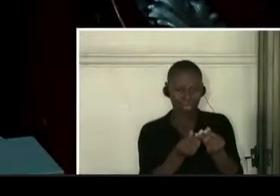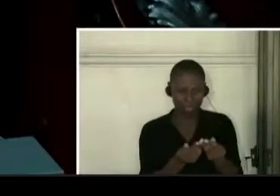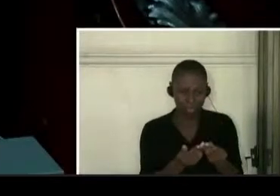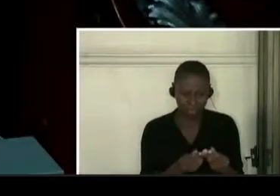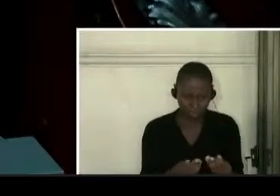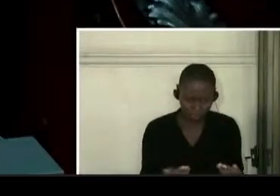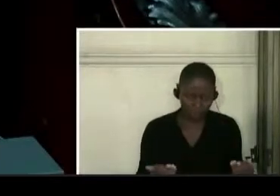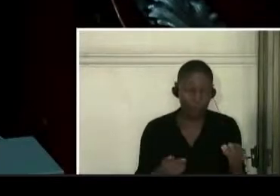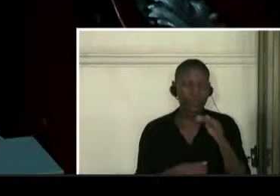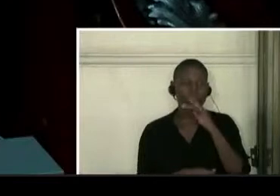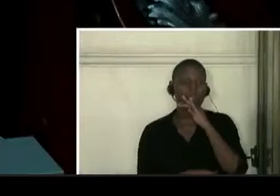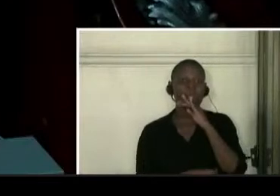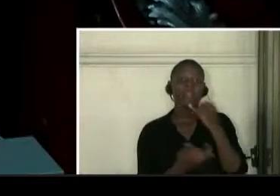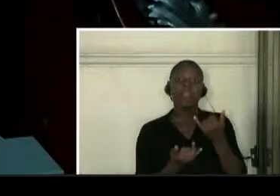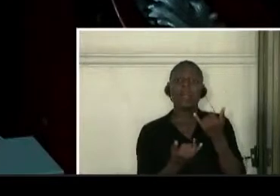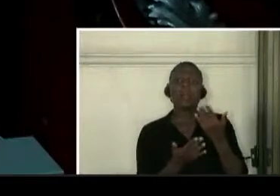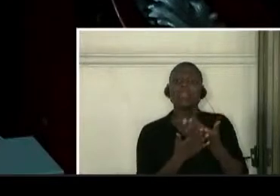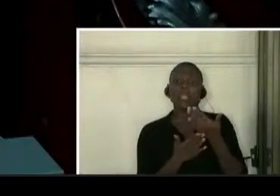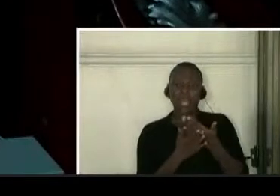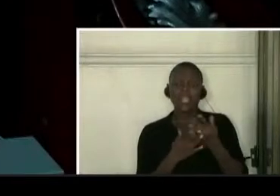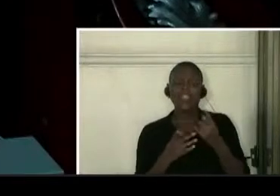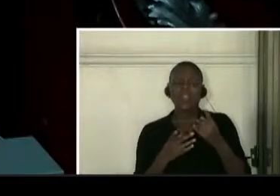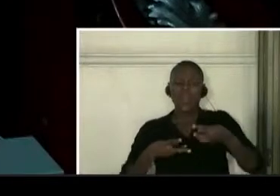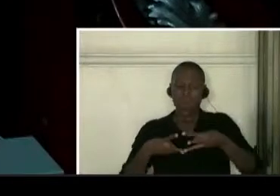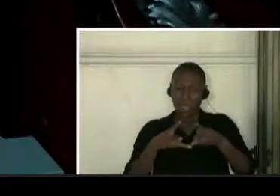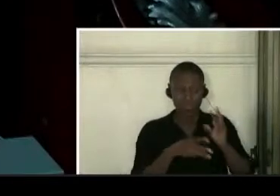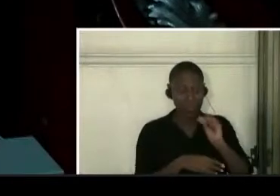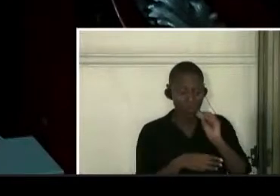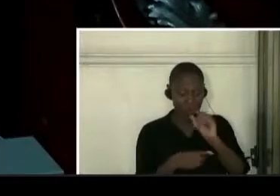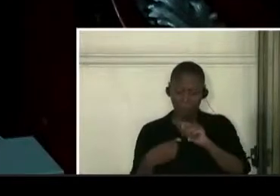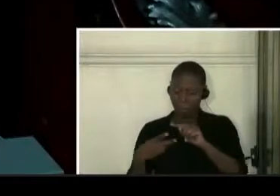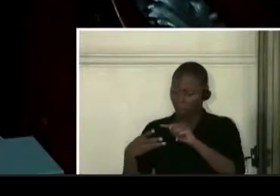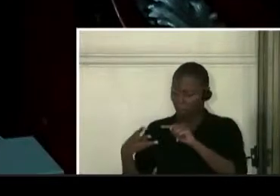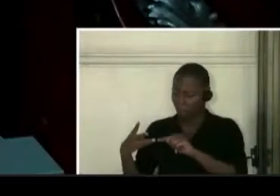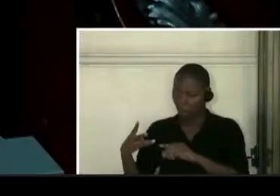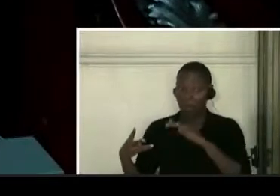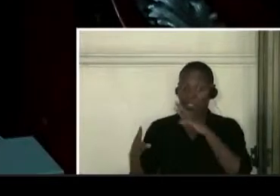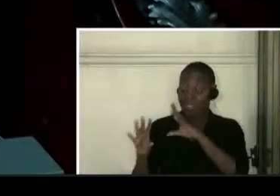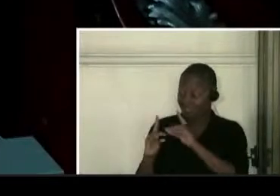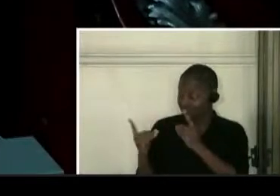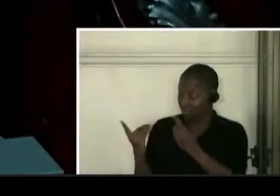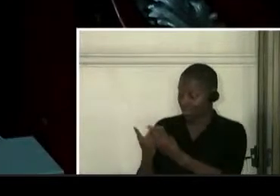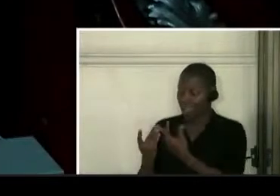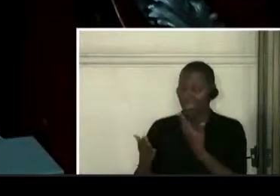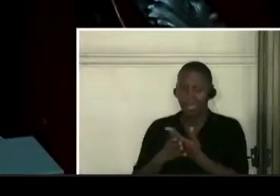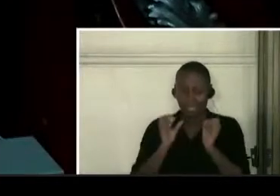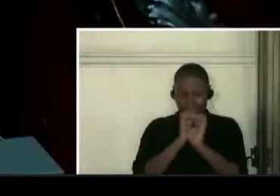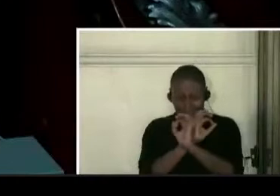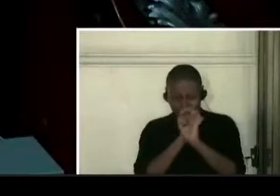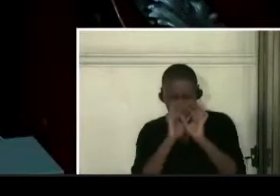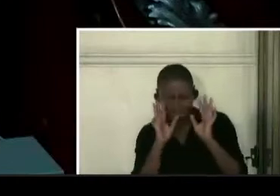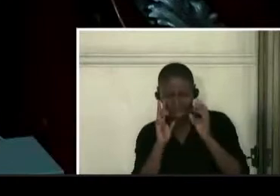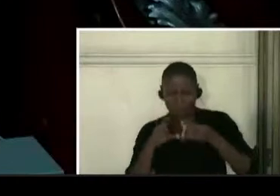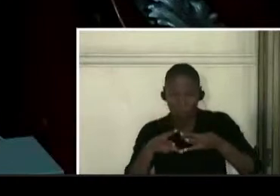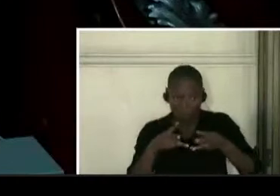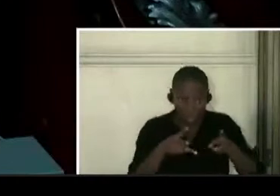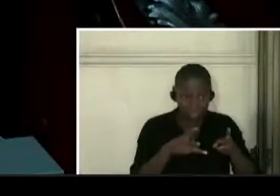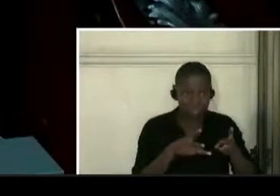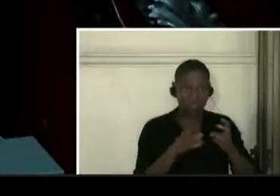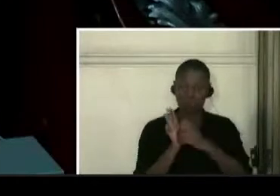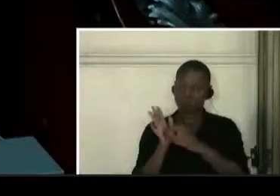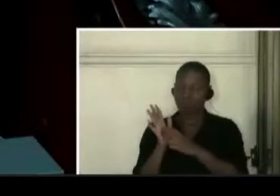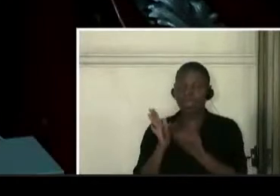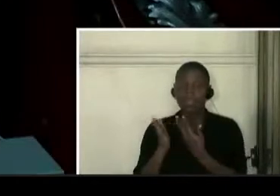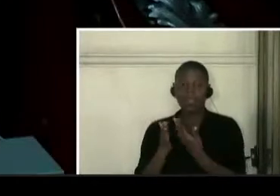ukuthi lezi zigameko uma zisiphinda, umnyango ube nayo indlela ecacile nehlelekile ubhekana nalezi